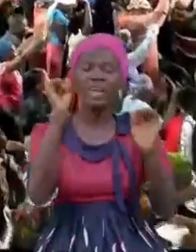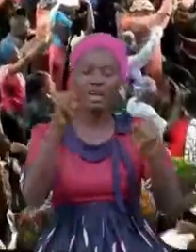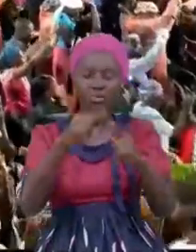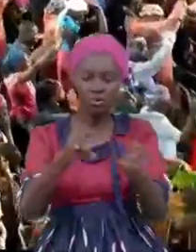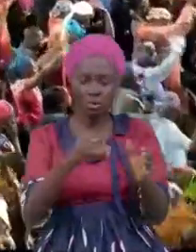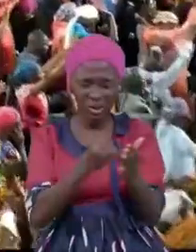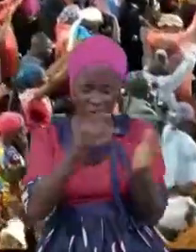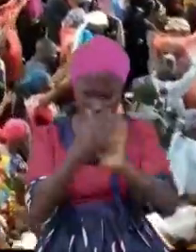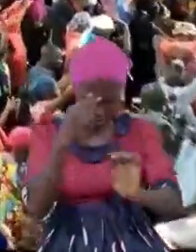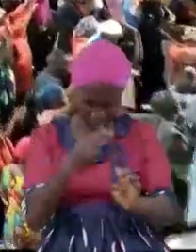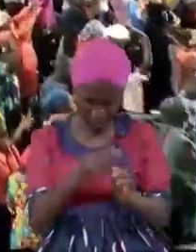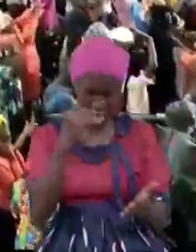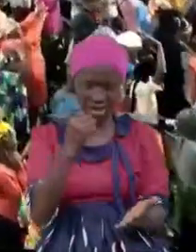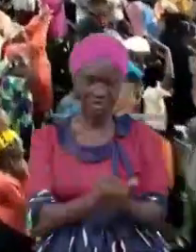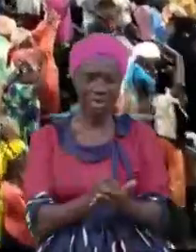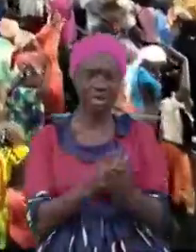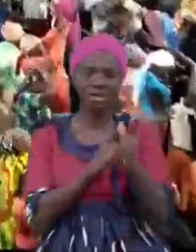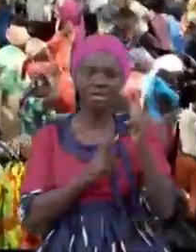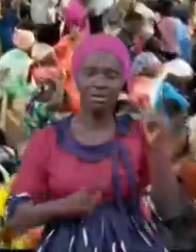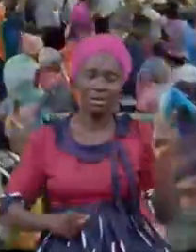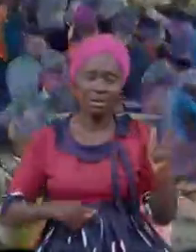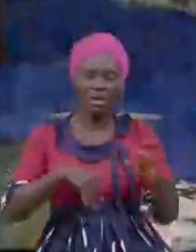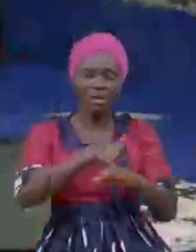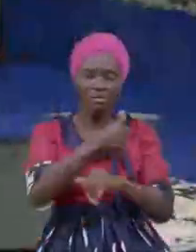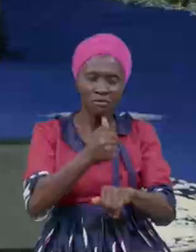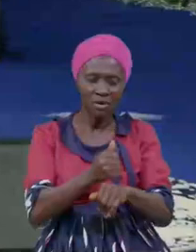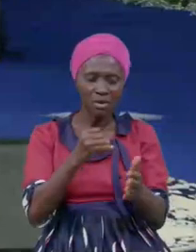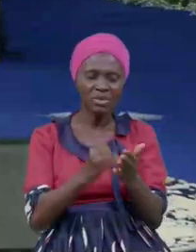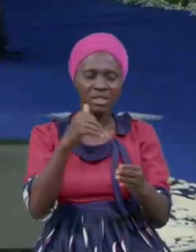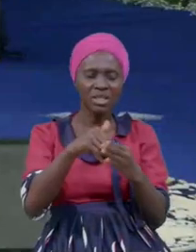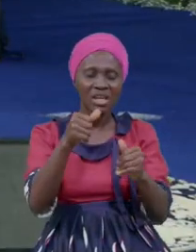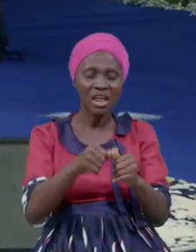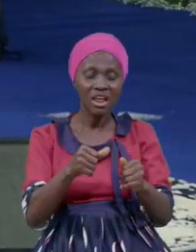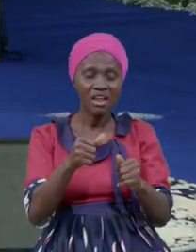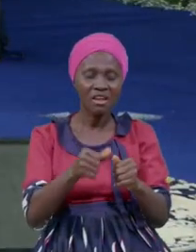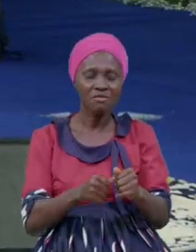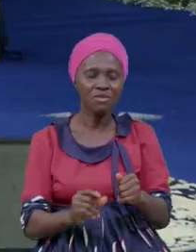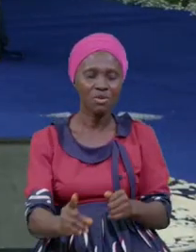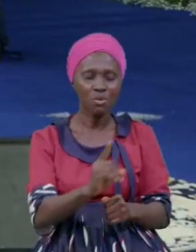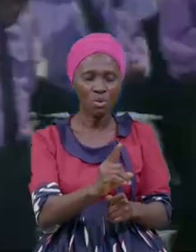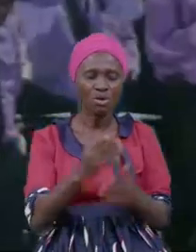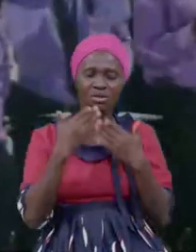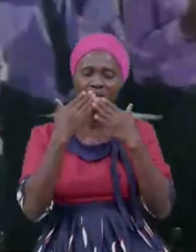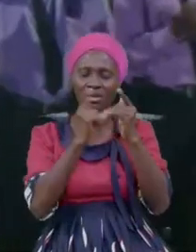Seigneur, confirme-le dans chaque vie. Merci Seigneur, c'est